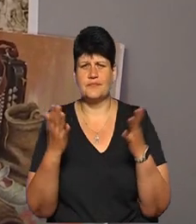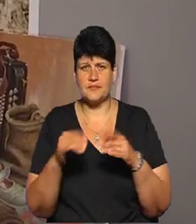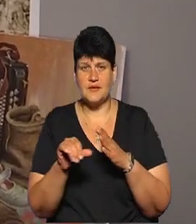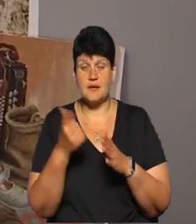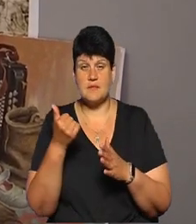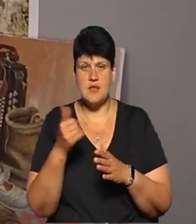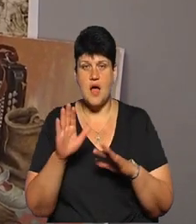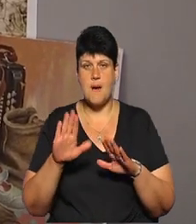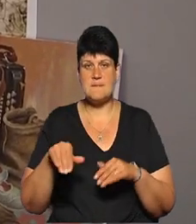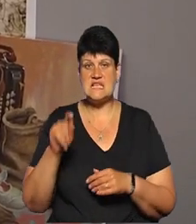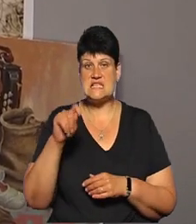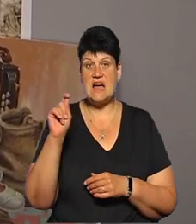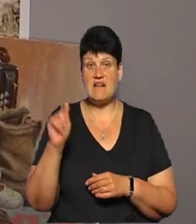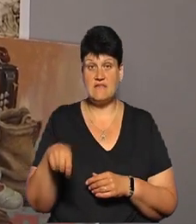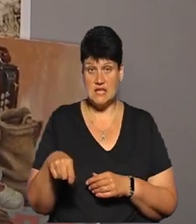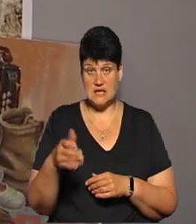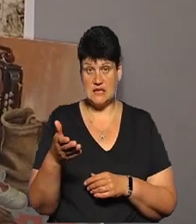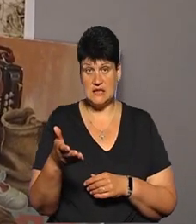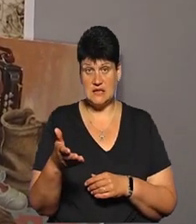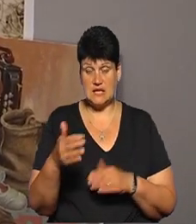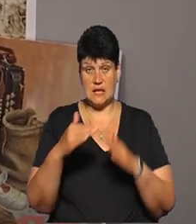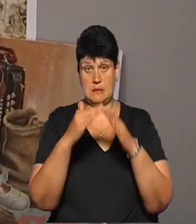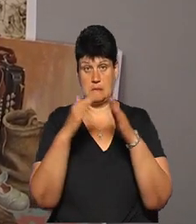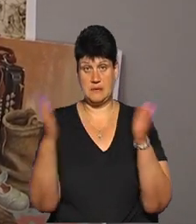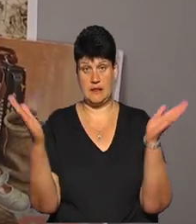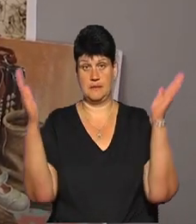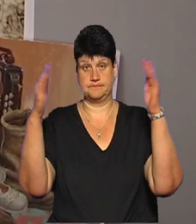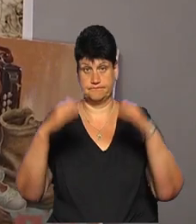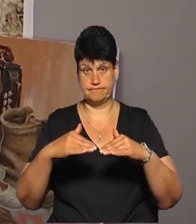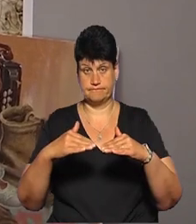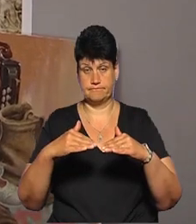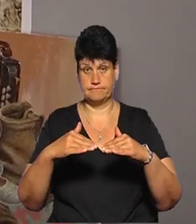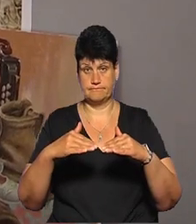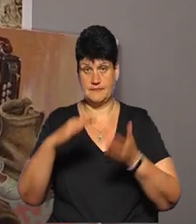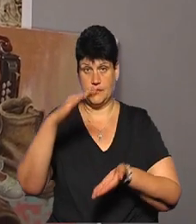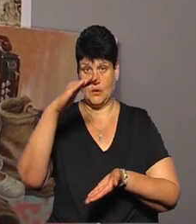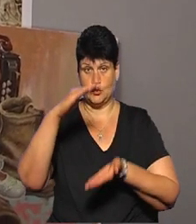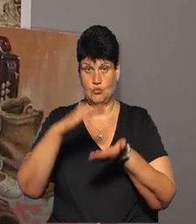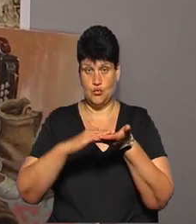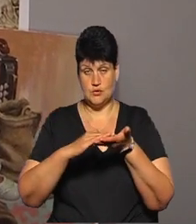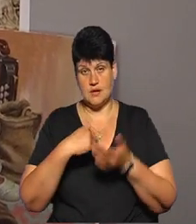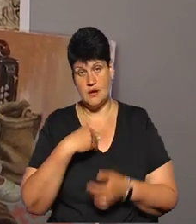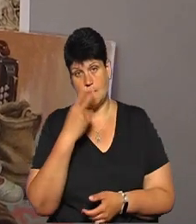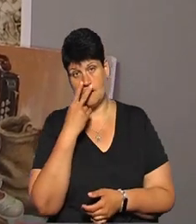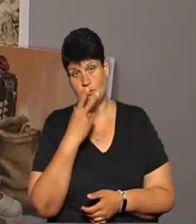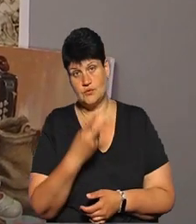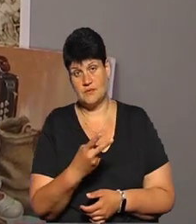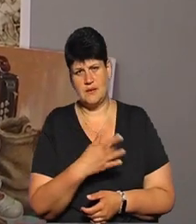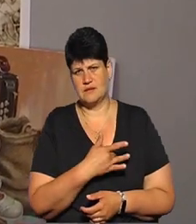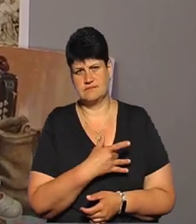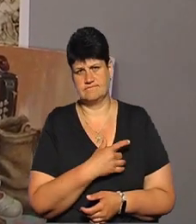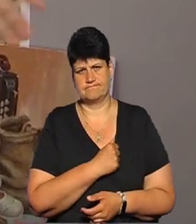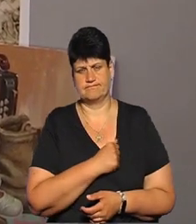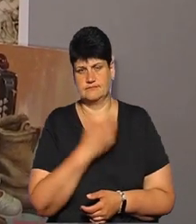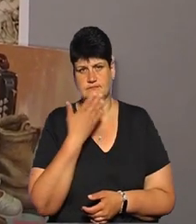А після війни її накрило плитами перекриття, сплющило, я так подивився, і в мене геть нічого не йокнуло. Я був радий